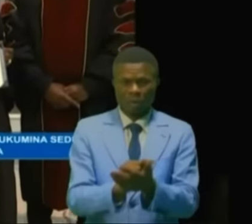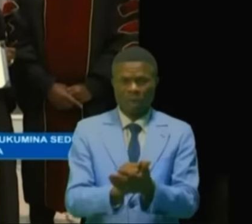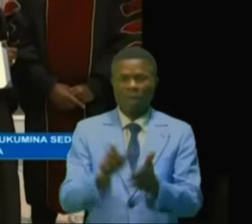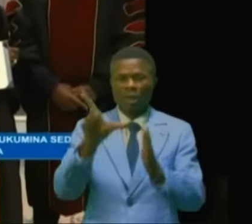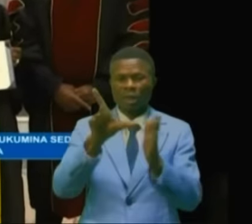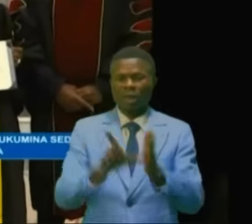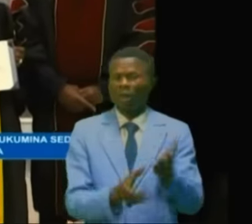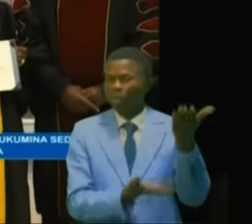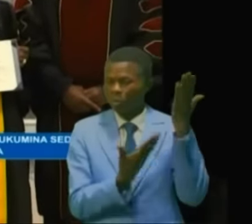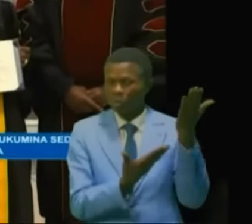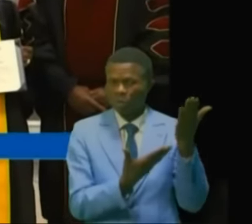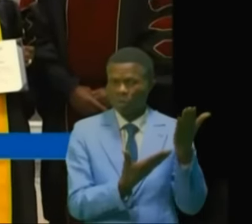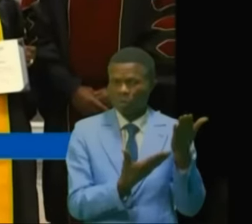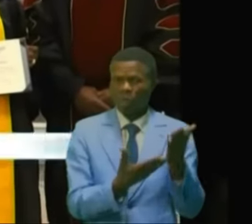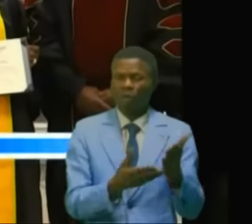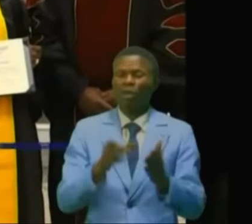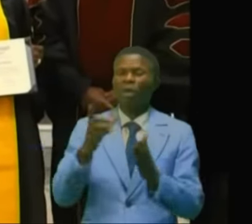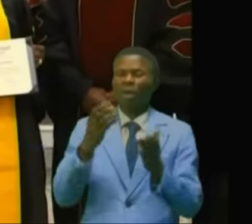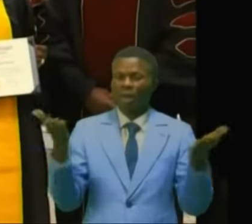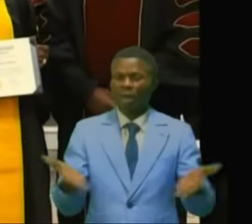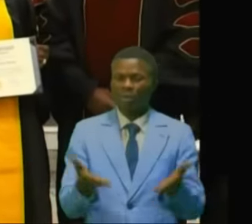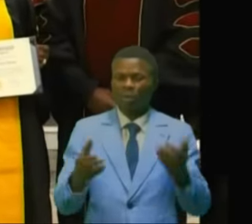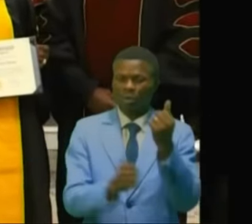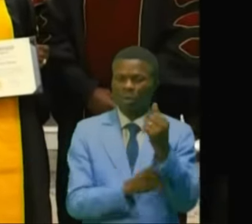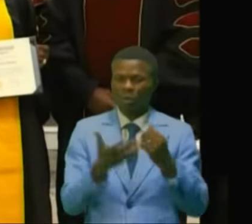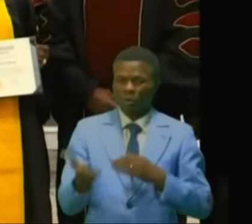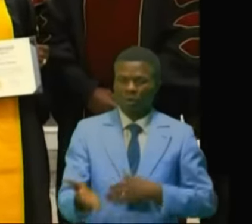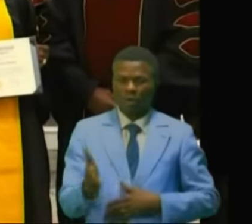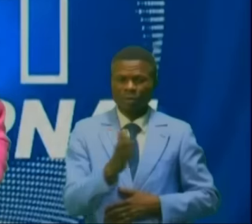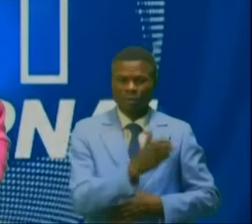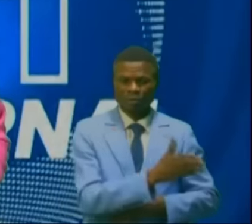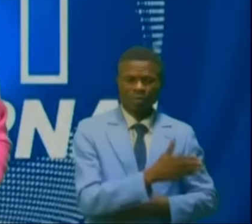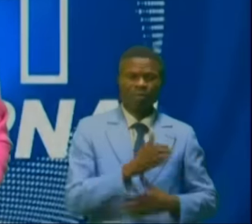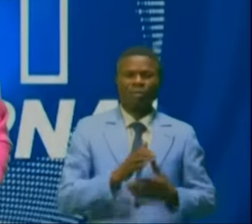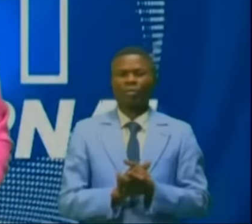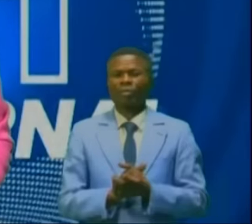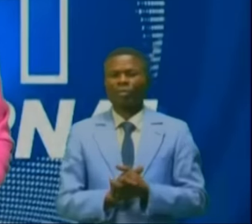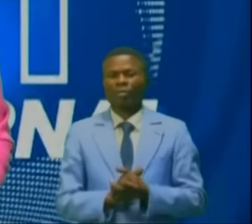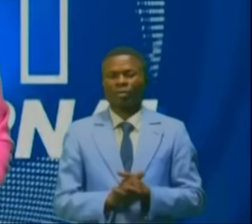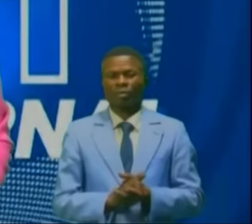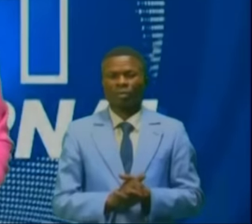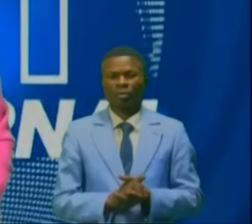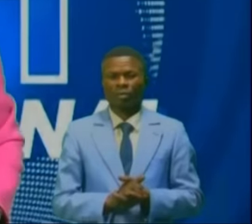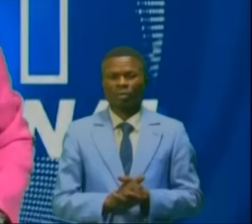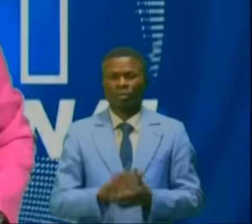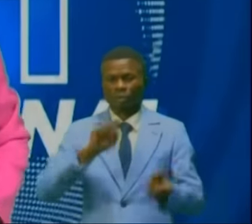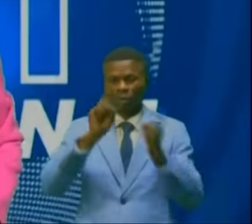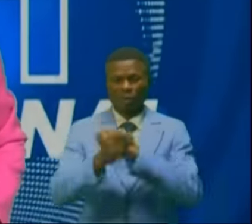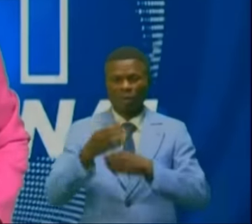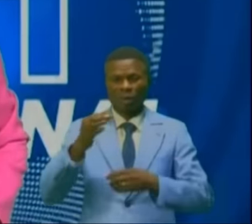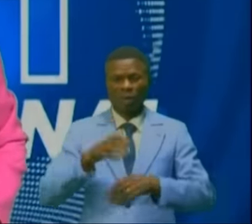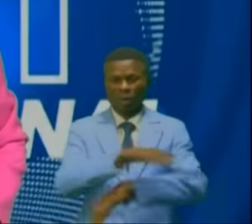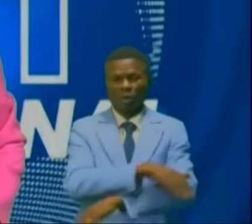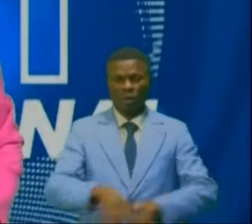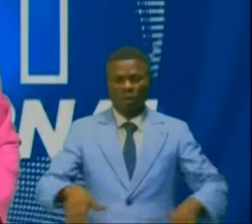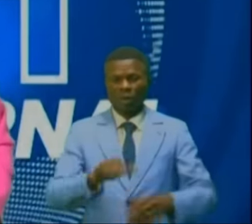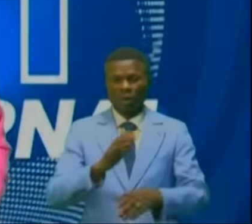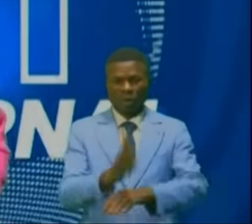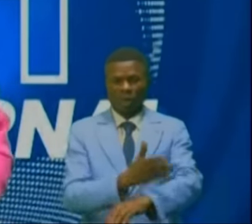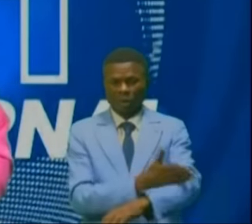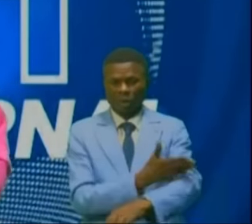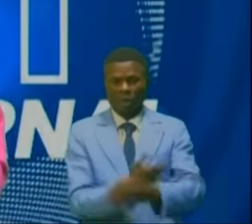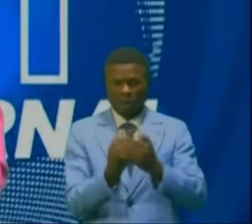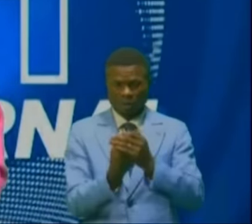principes fondamentaux de l'existence humaine. La réforme foncière, un processus qui a atteint